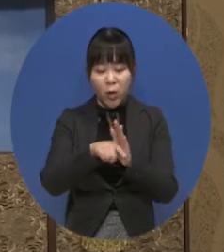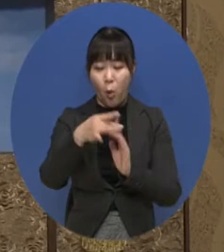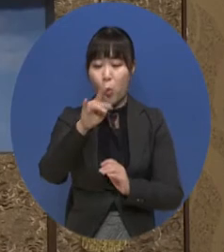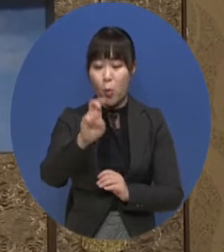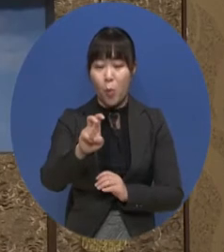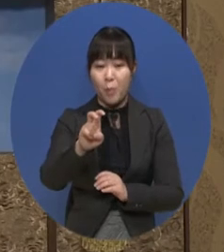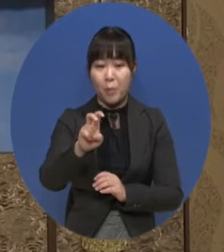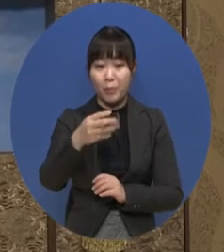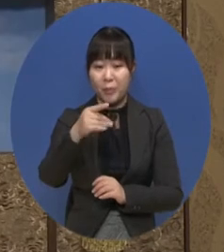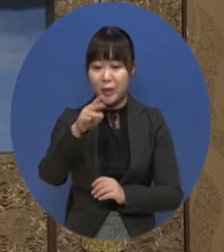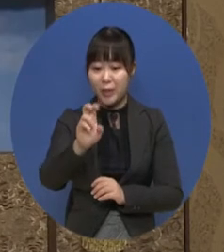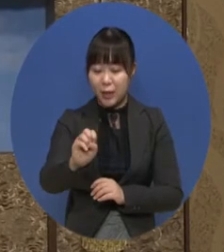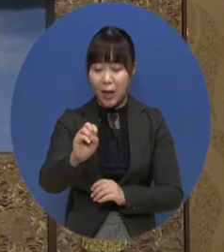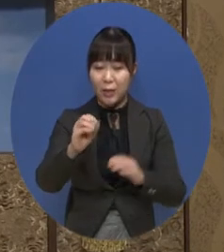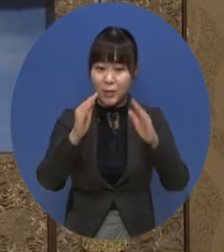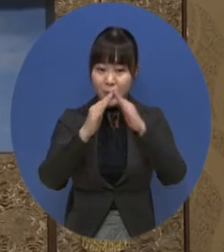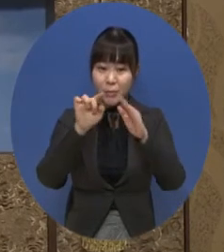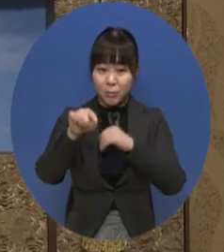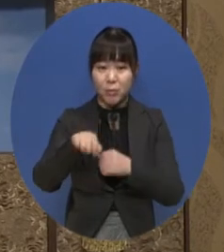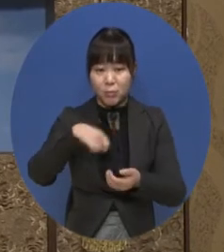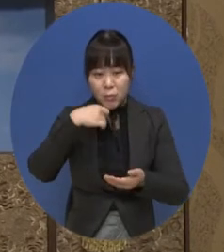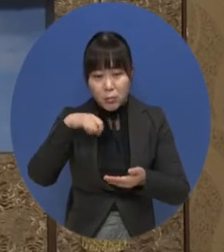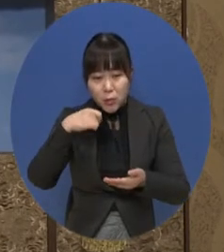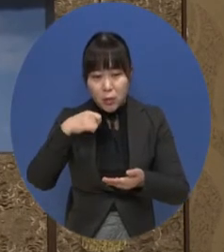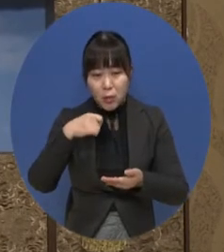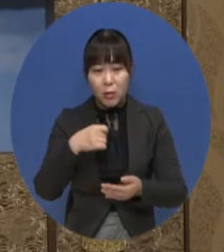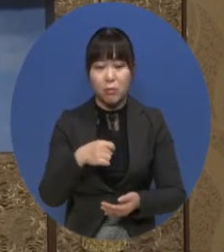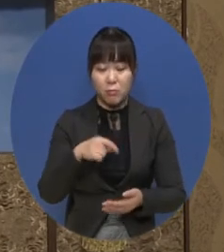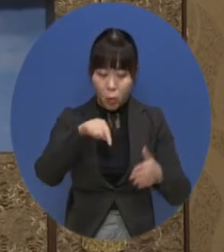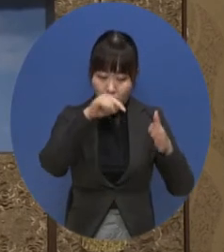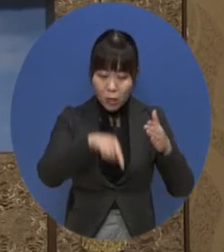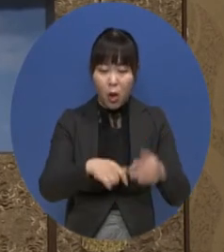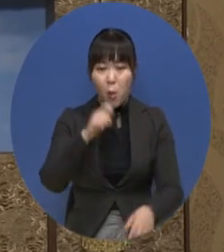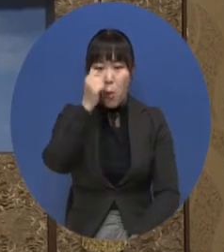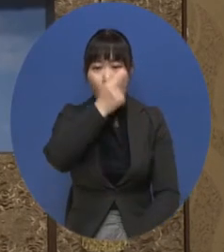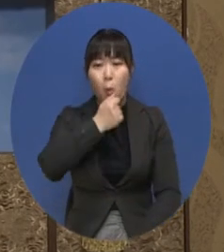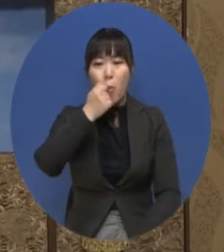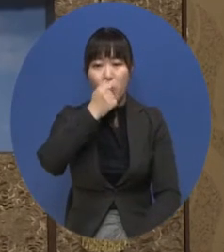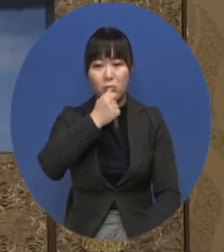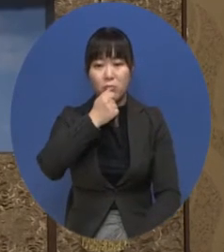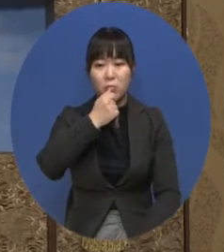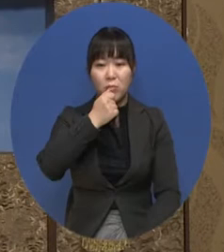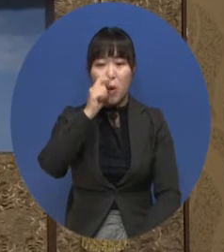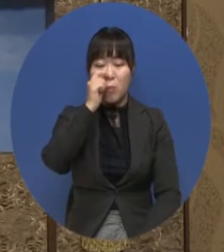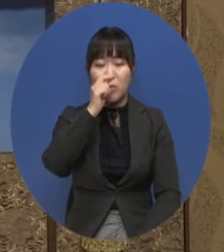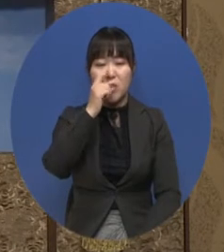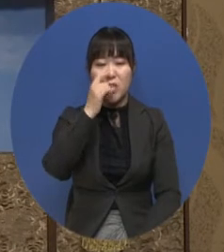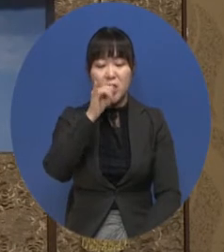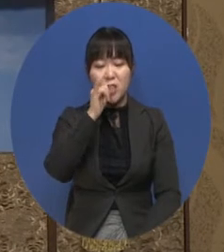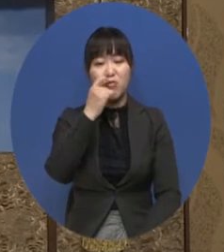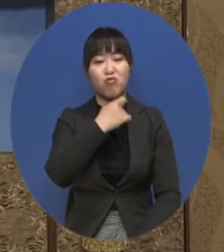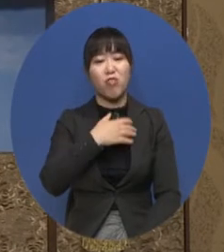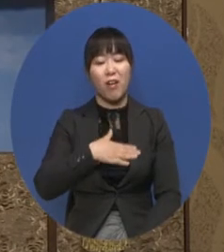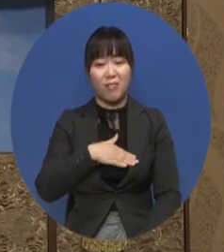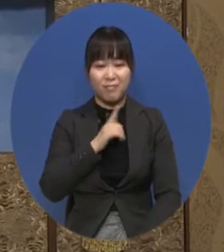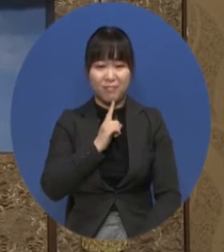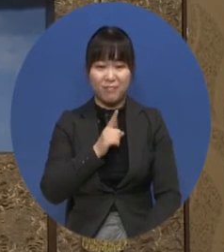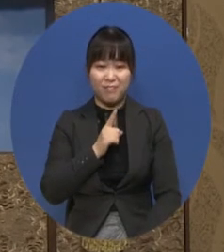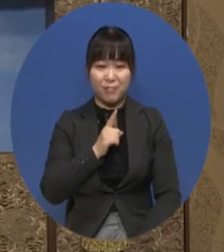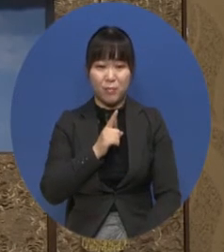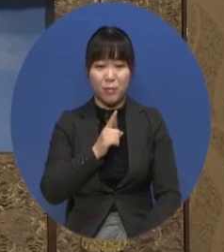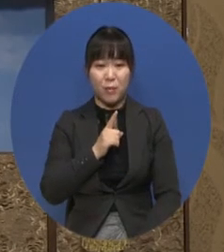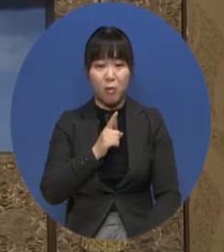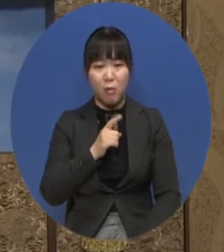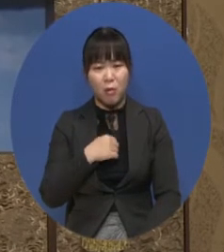네. 근데 점심을 먹다가 곰탕에 곰이 들어간 줄 알았다는 거예요.